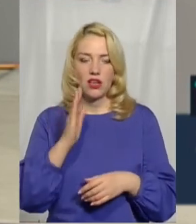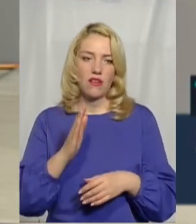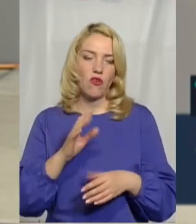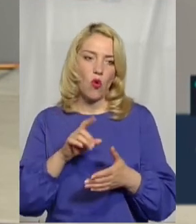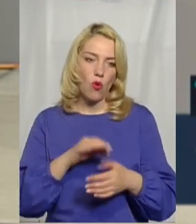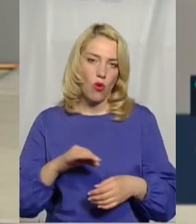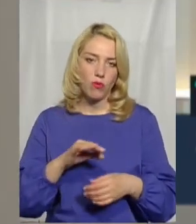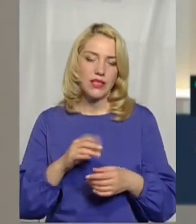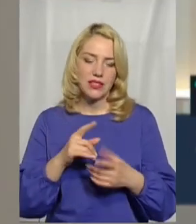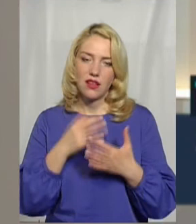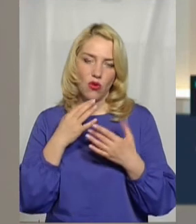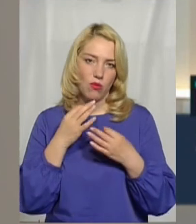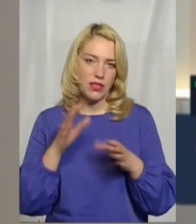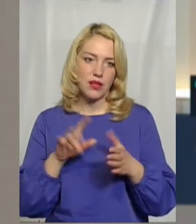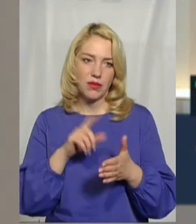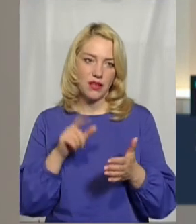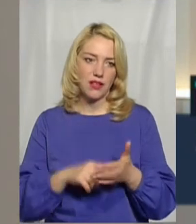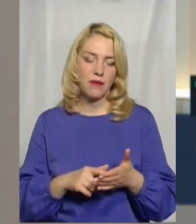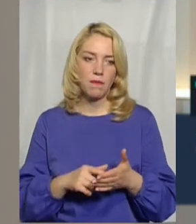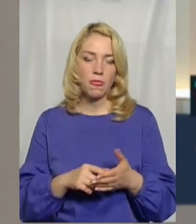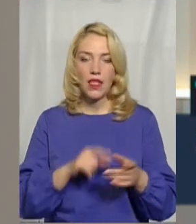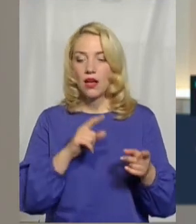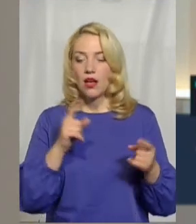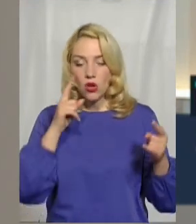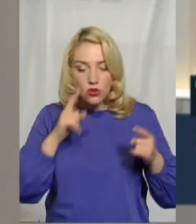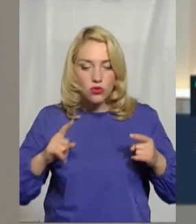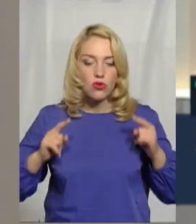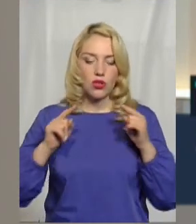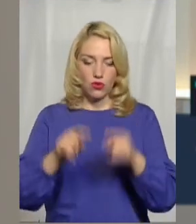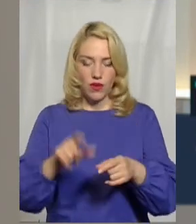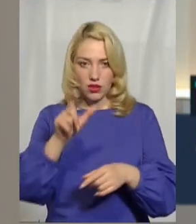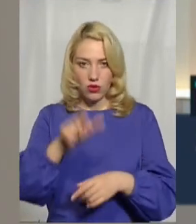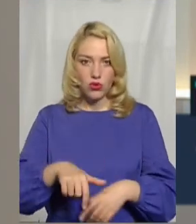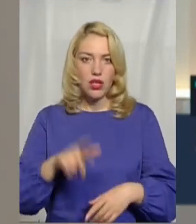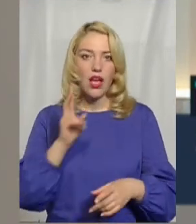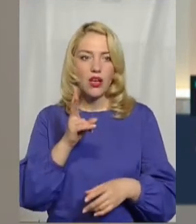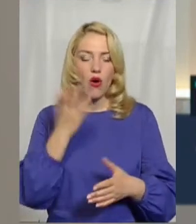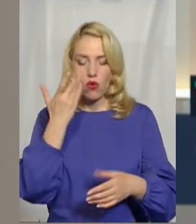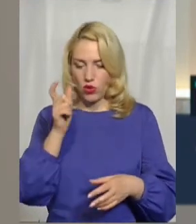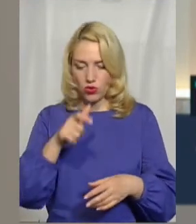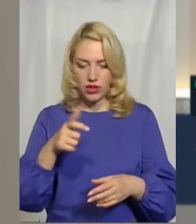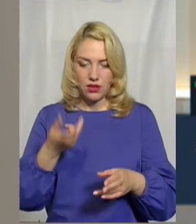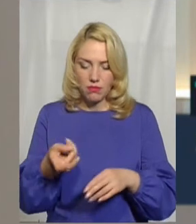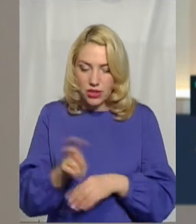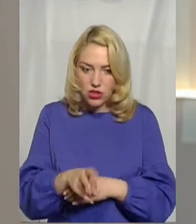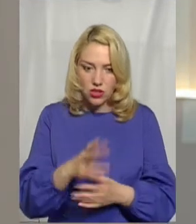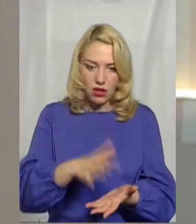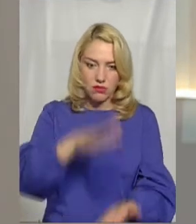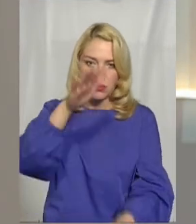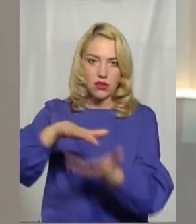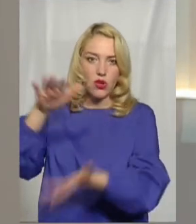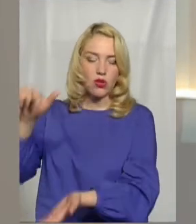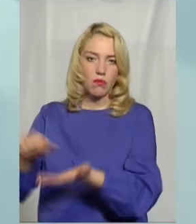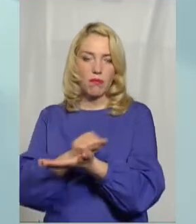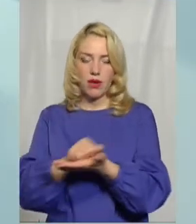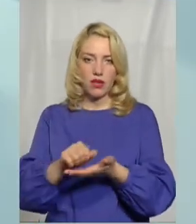запитання. Зорієнтувати людей, бо напевно, коли людина сама прийде і візьме ті стоси паперів, навряд чи